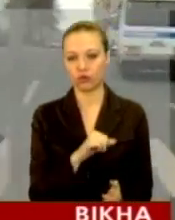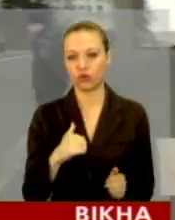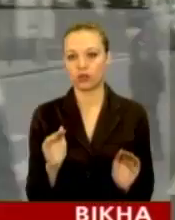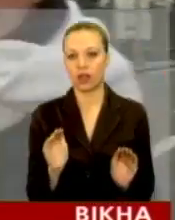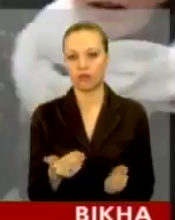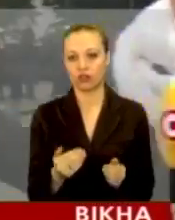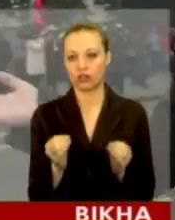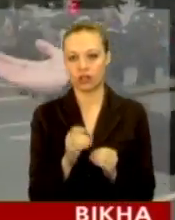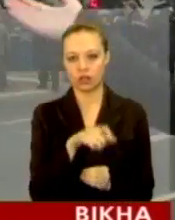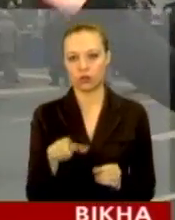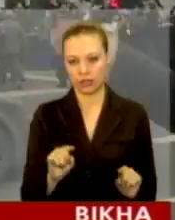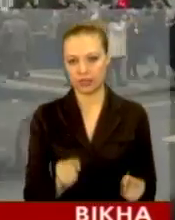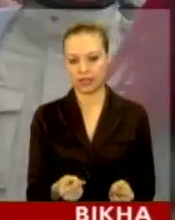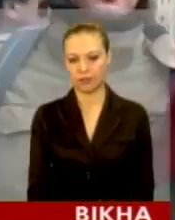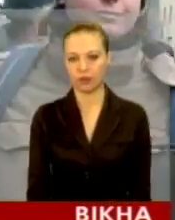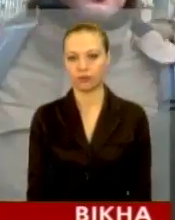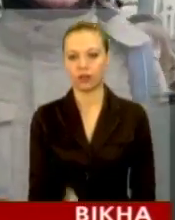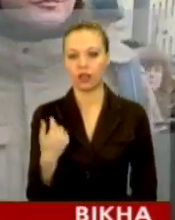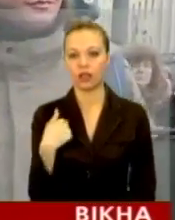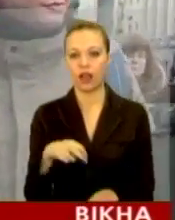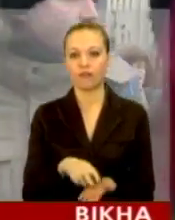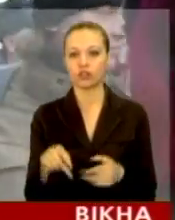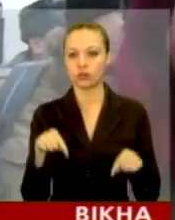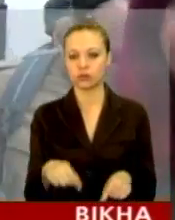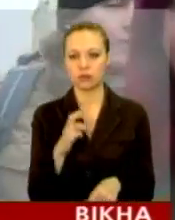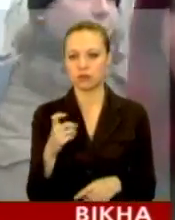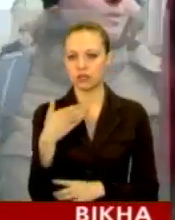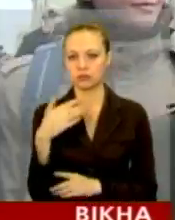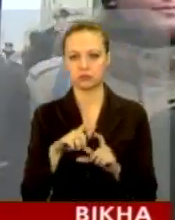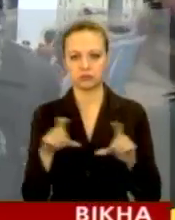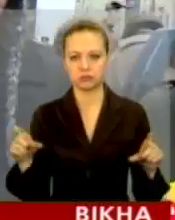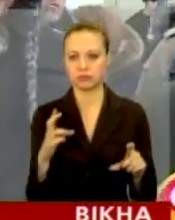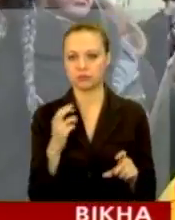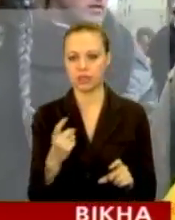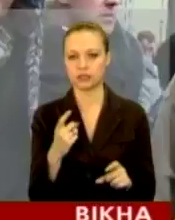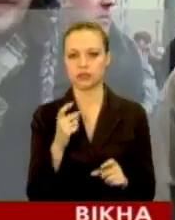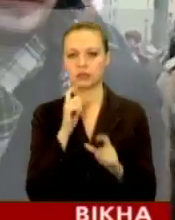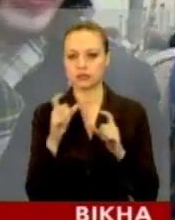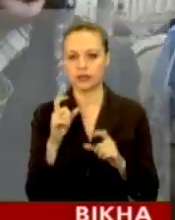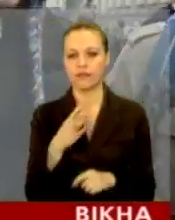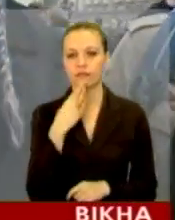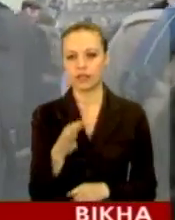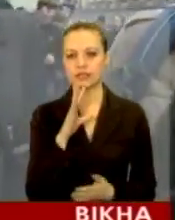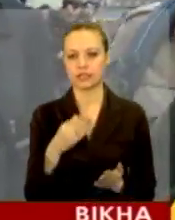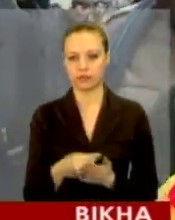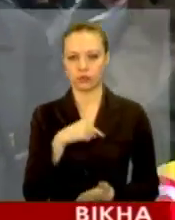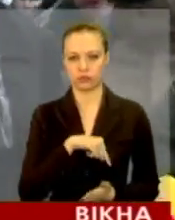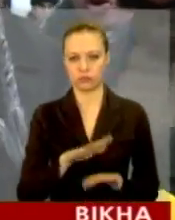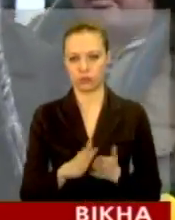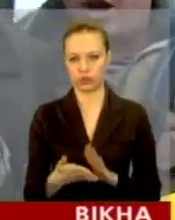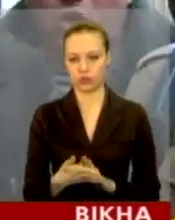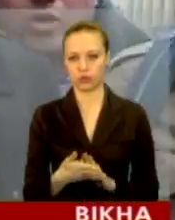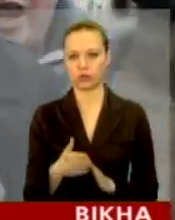Щонайменше десяток людей затримали. Я вийшла сюди без всяких плакатів і лозунгів виразити свою громадянську